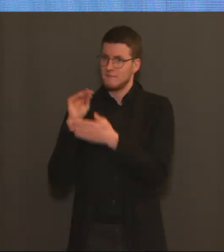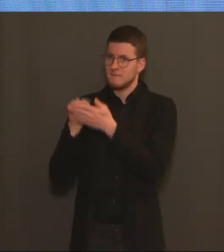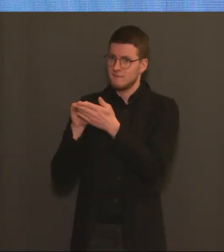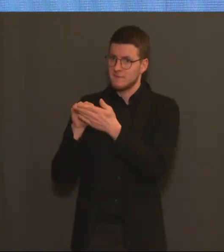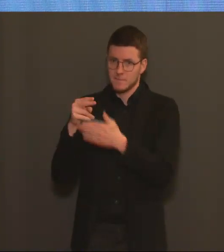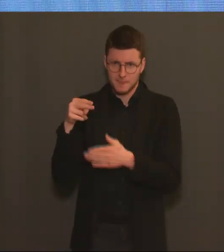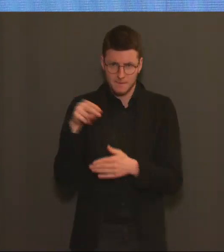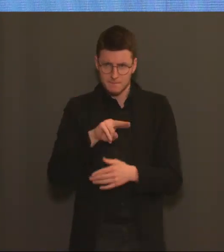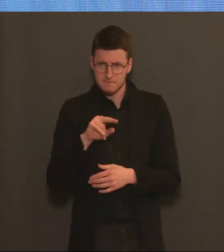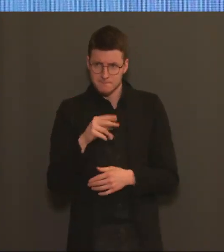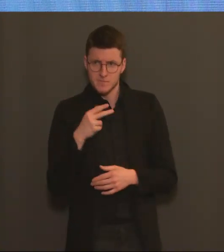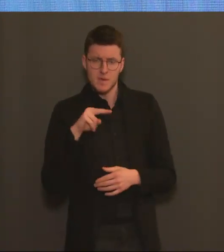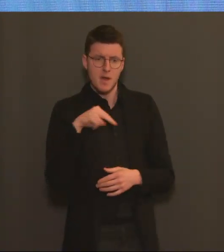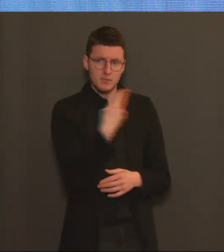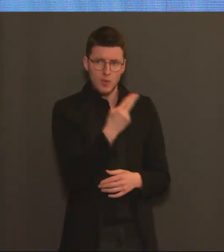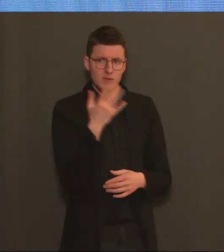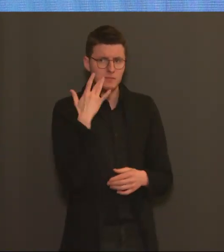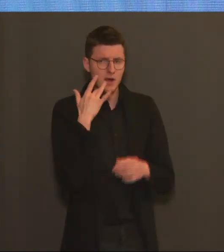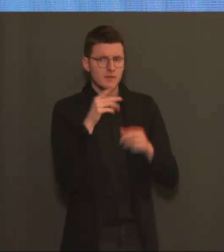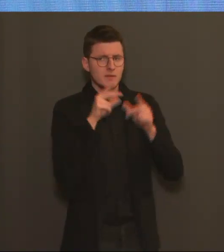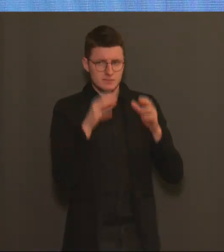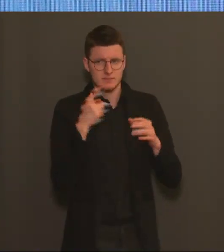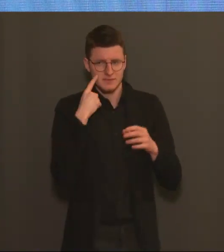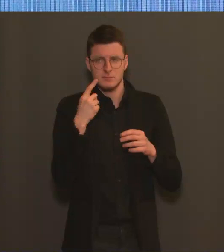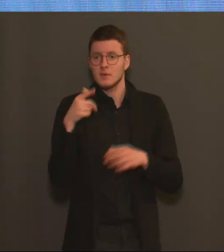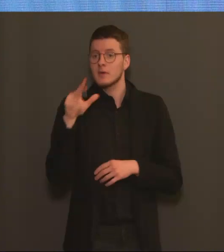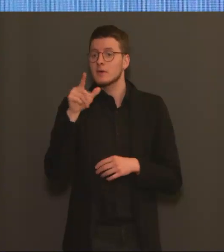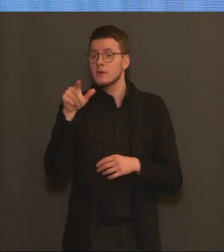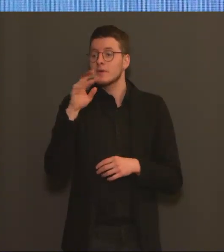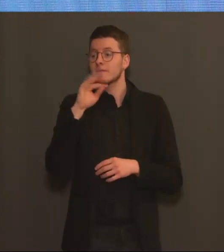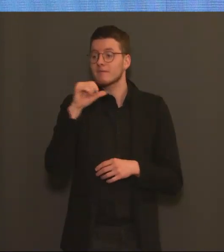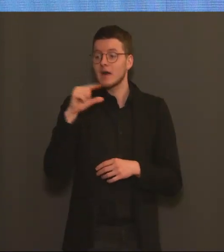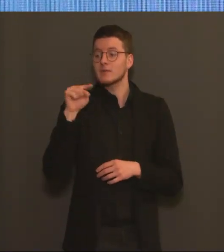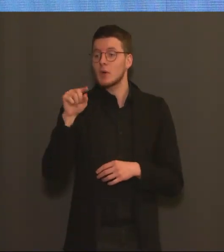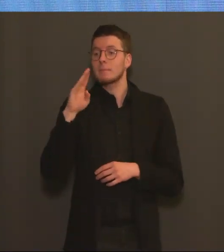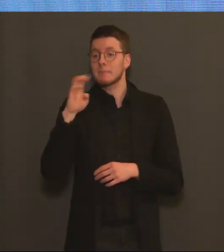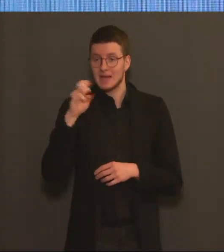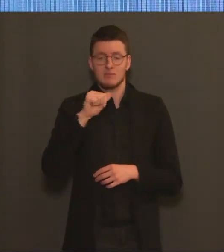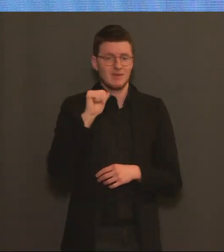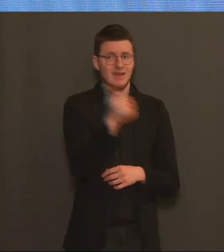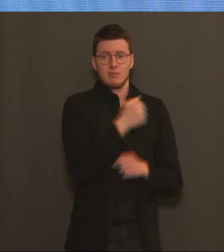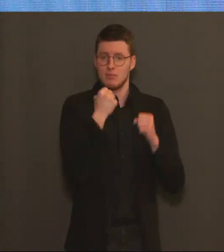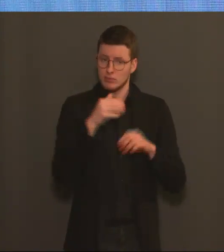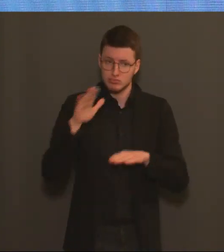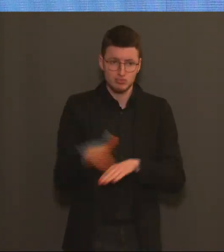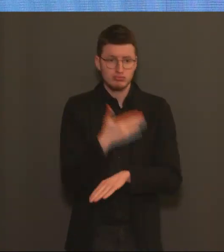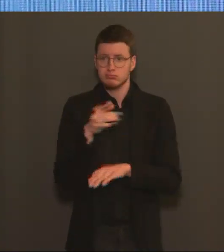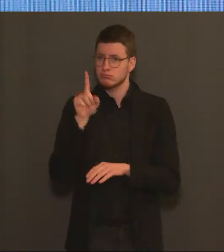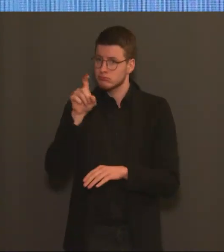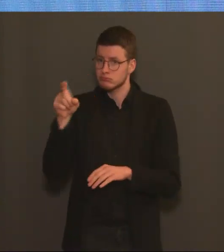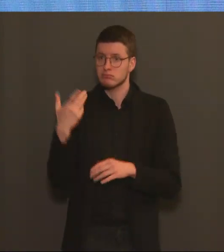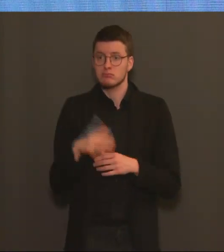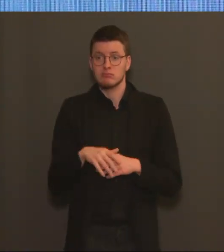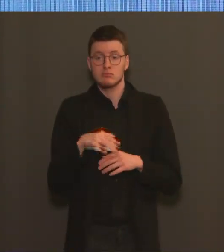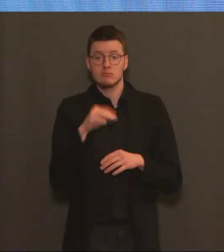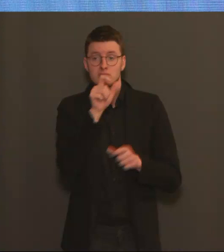via de website fagg.be. Dit kan iedereen. Patiënten of hun